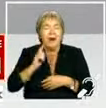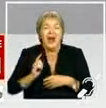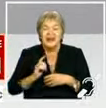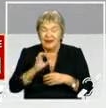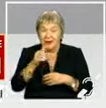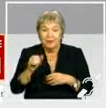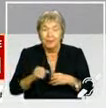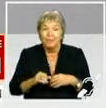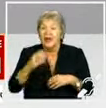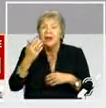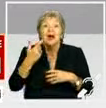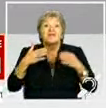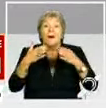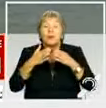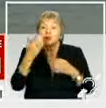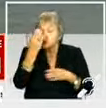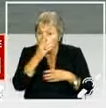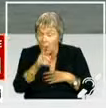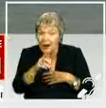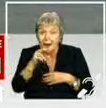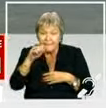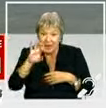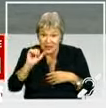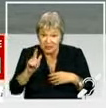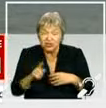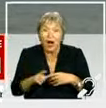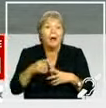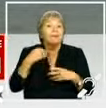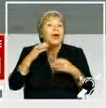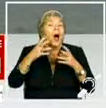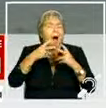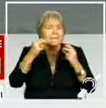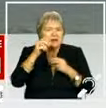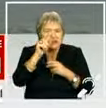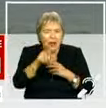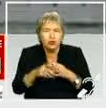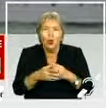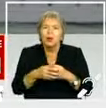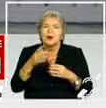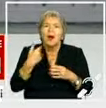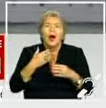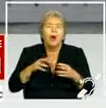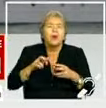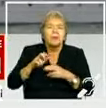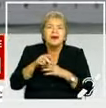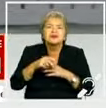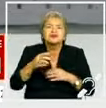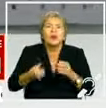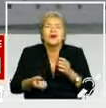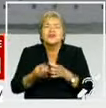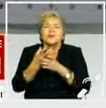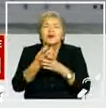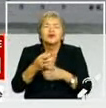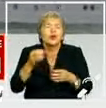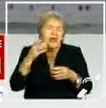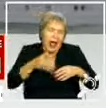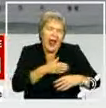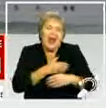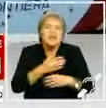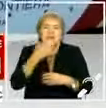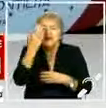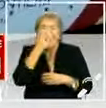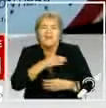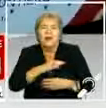Nava Școală Mircea, ambasadorul onorific al României în apele internaționale, a defilat cu cadeții de la Academia Navală Mircea cel